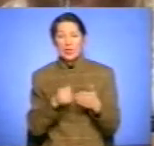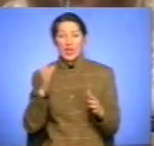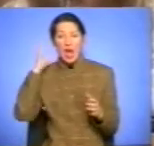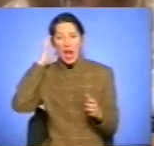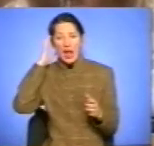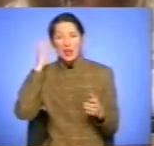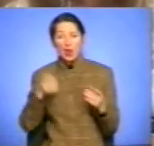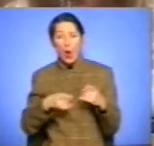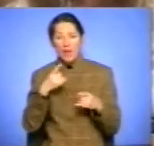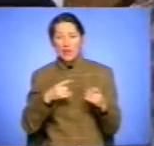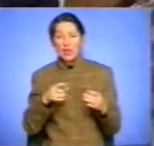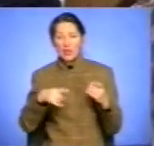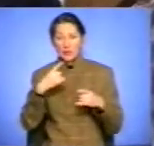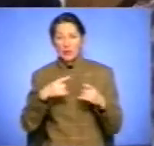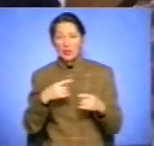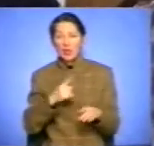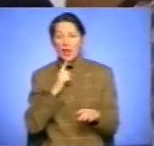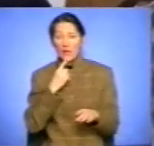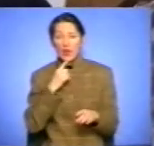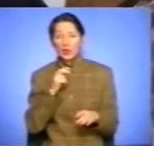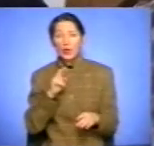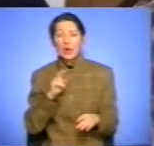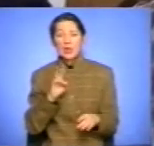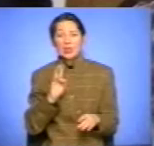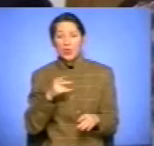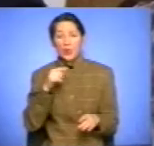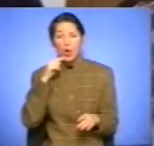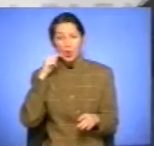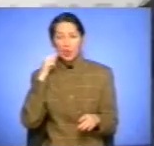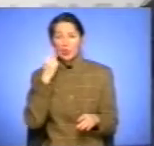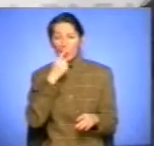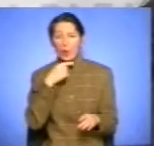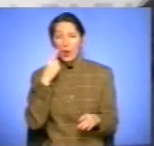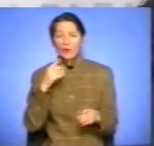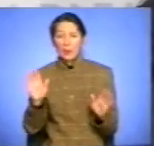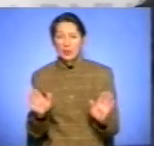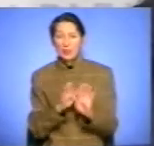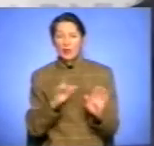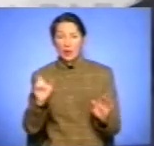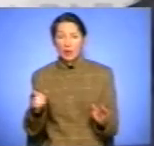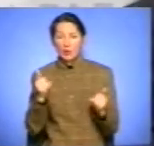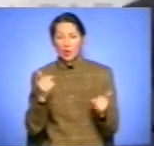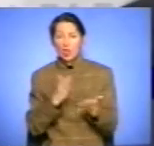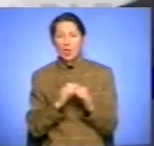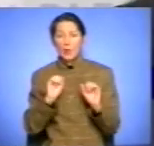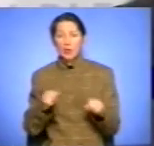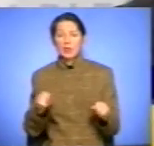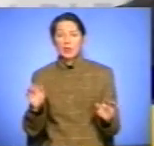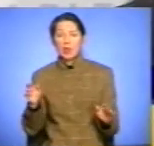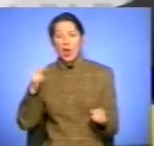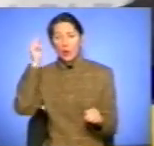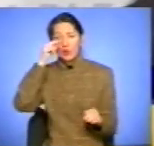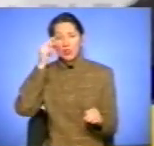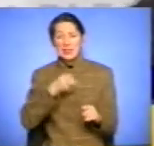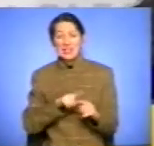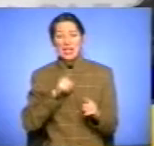на телеканали їм важче ніж російськомовним співакам сьогодні є можливість повчитися і це молоді колеги наші